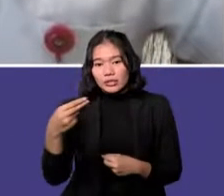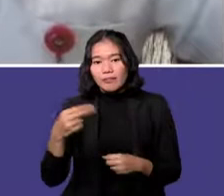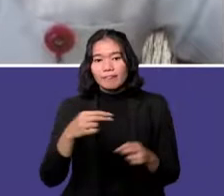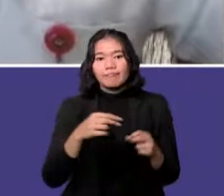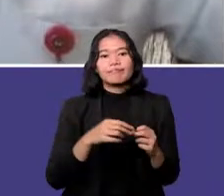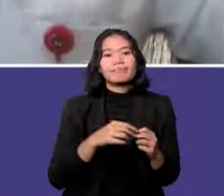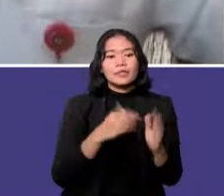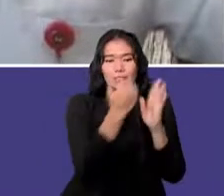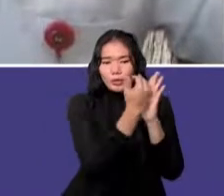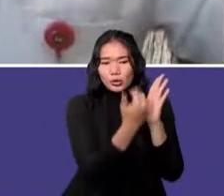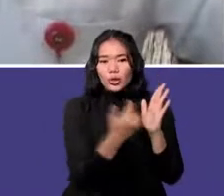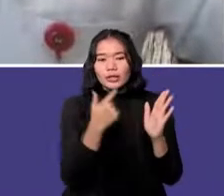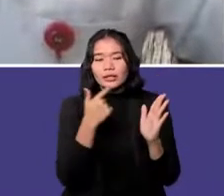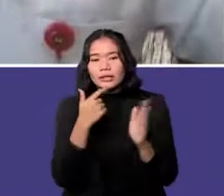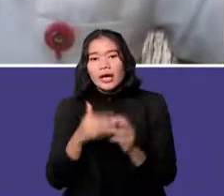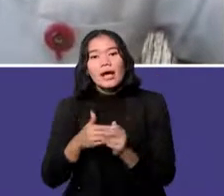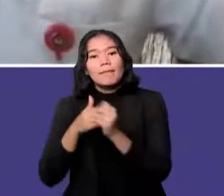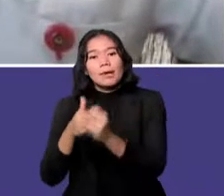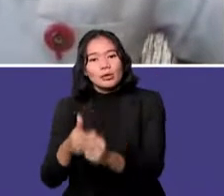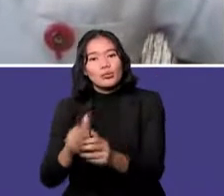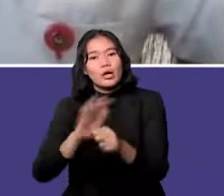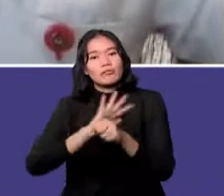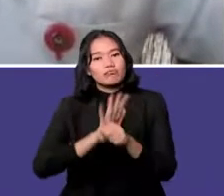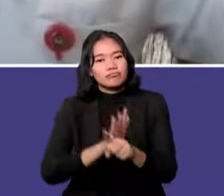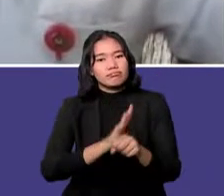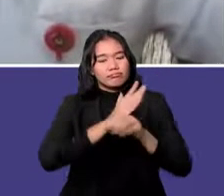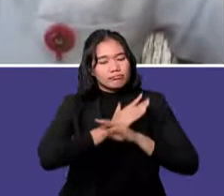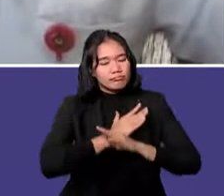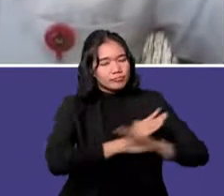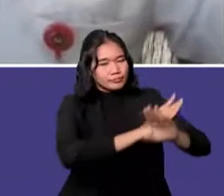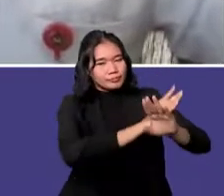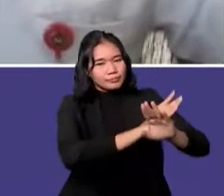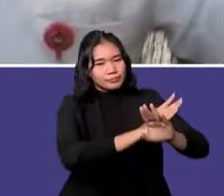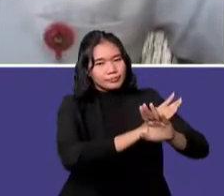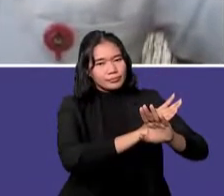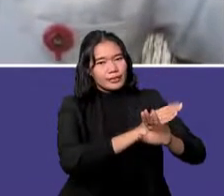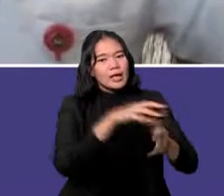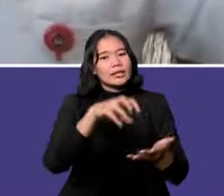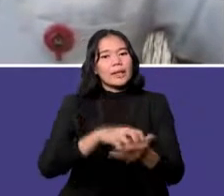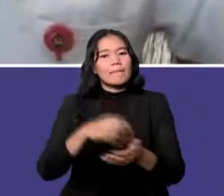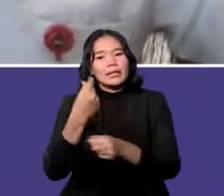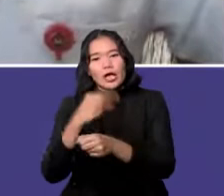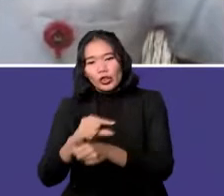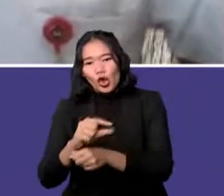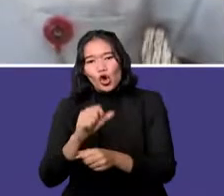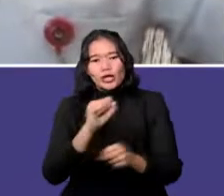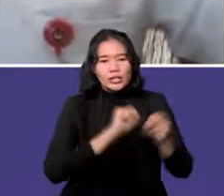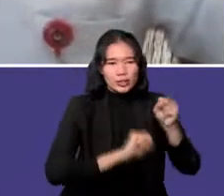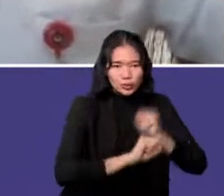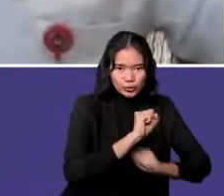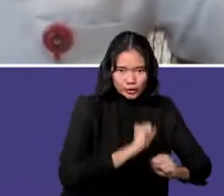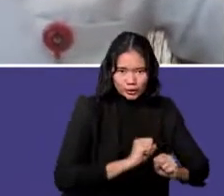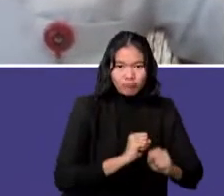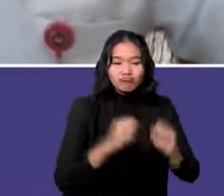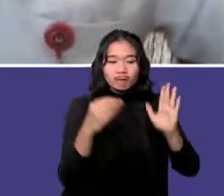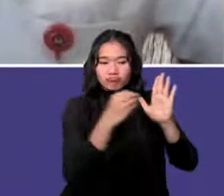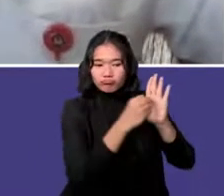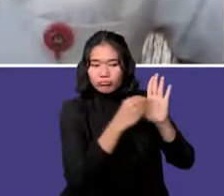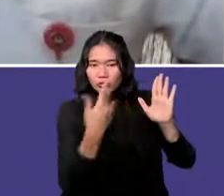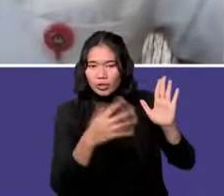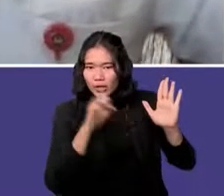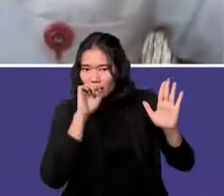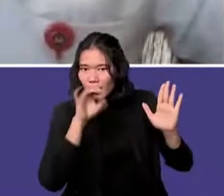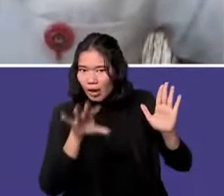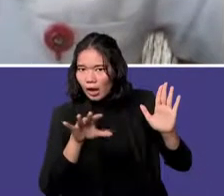nomor sekian, tentang panduan pencegahan pengendalian COVID-19 di perkantoran dan industri. Di situ sudah disebutkan